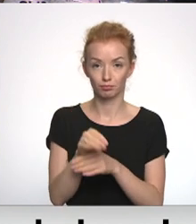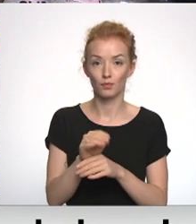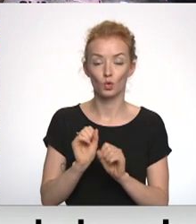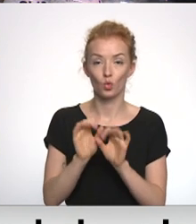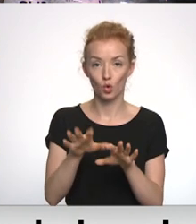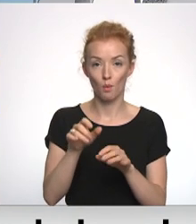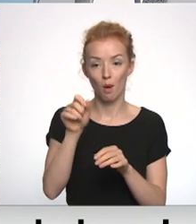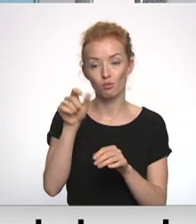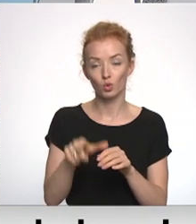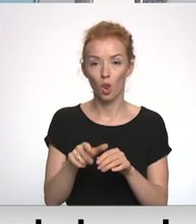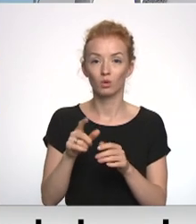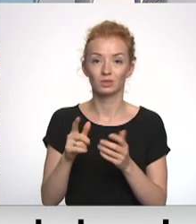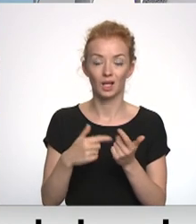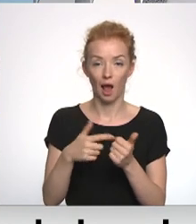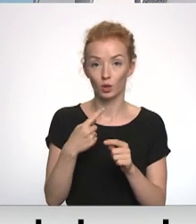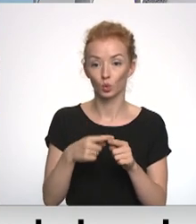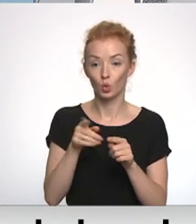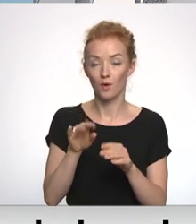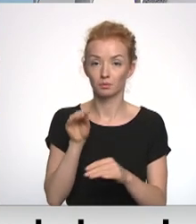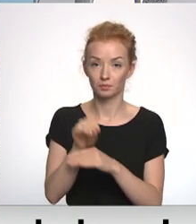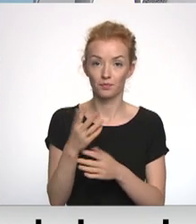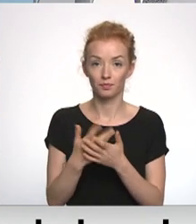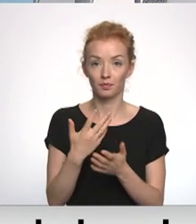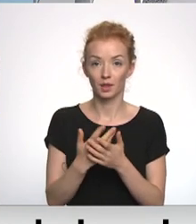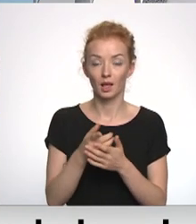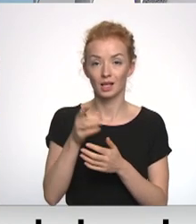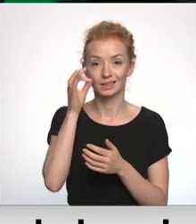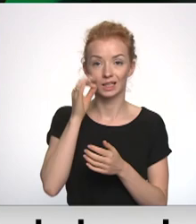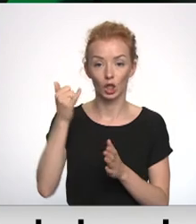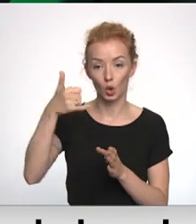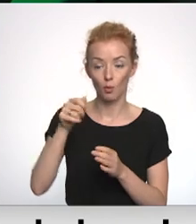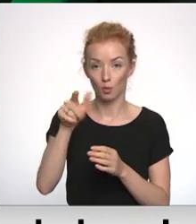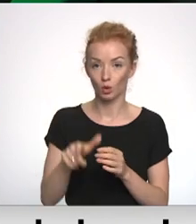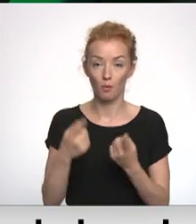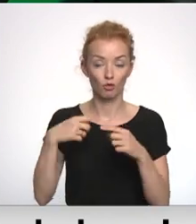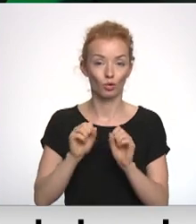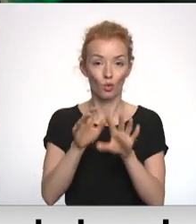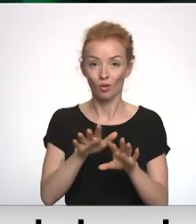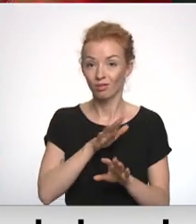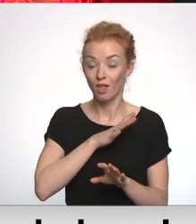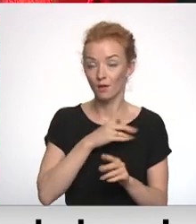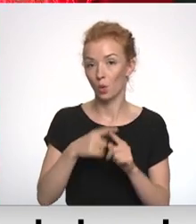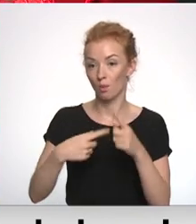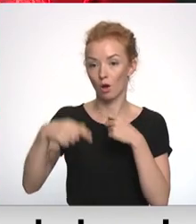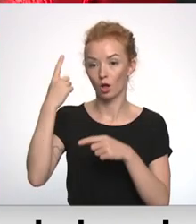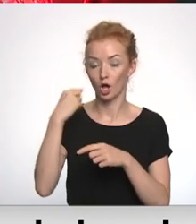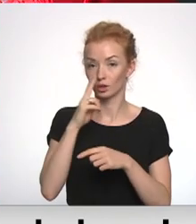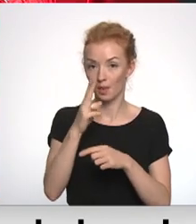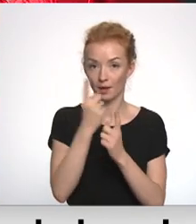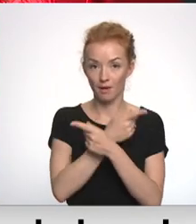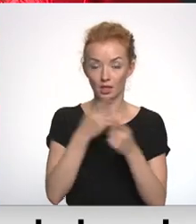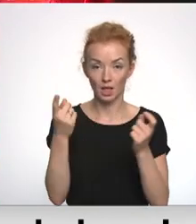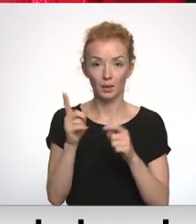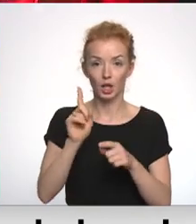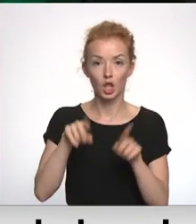nododamo iepakojumu klāstu. To varētu papildināt, piemēram, sīrupa pudeles, kuras pašlaik nodot nevar. Jau pagājušajā nedēļā vēstījām, ka ir vēl